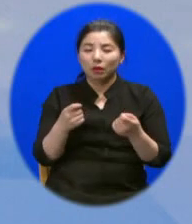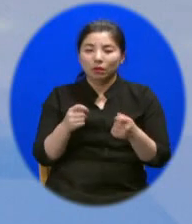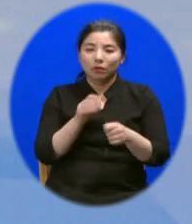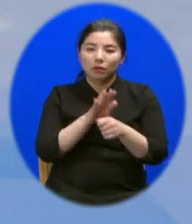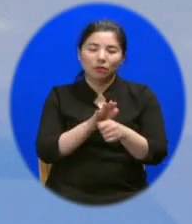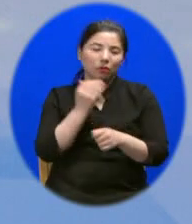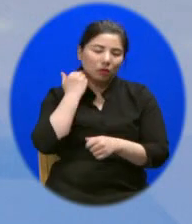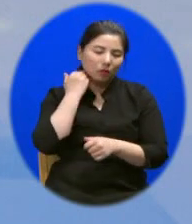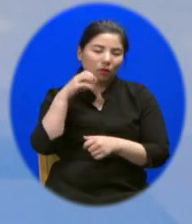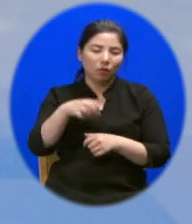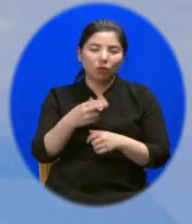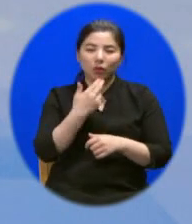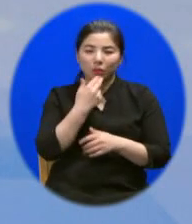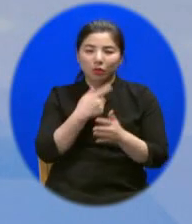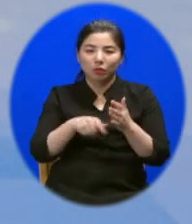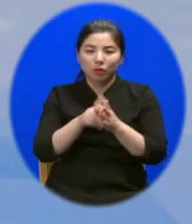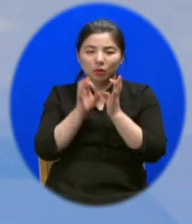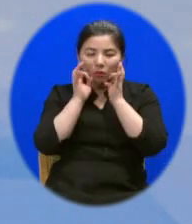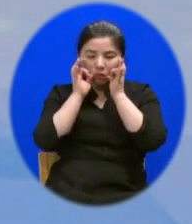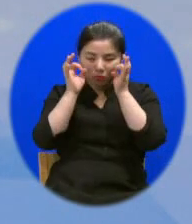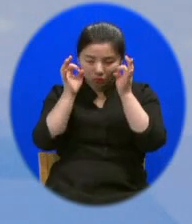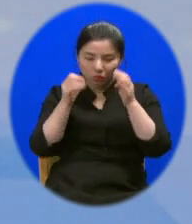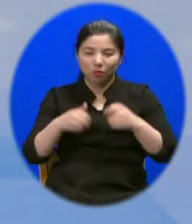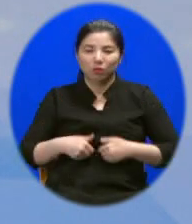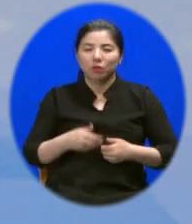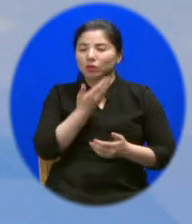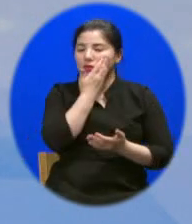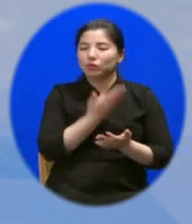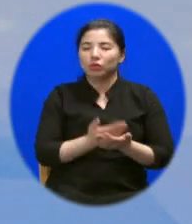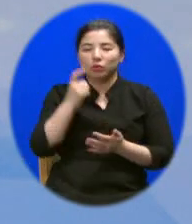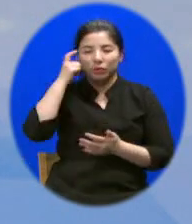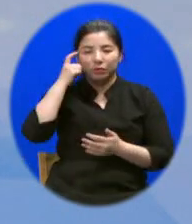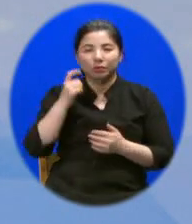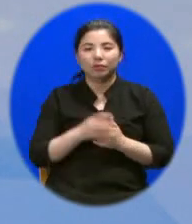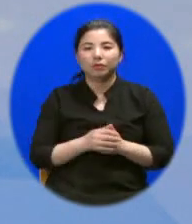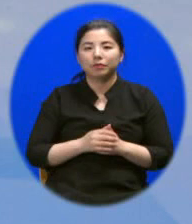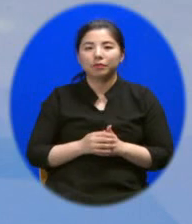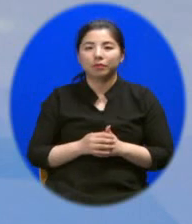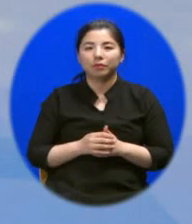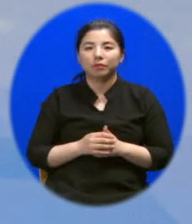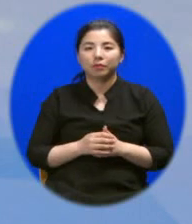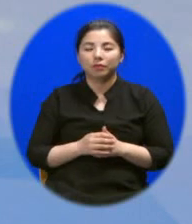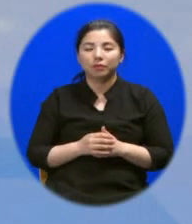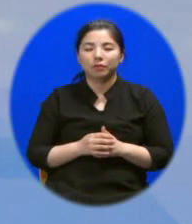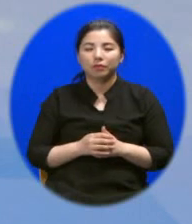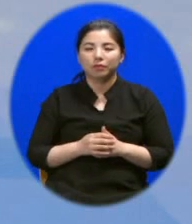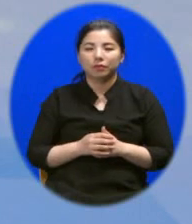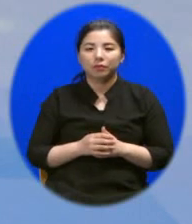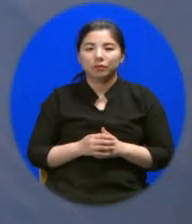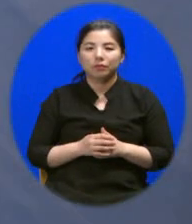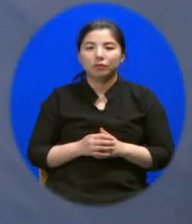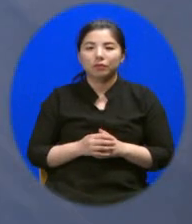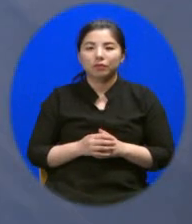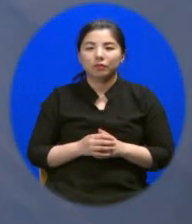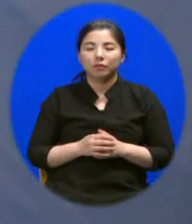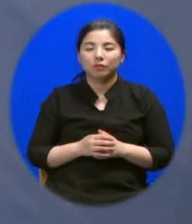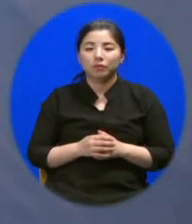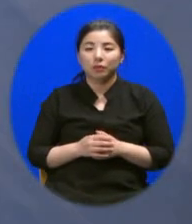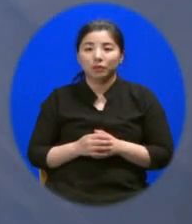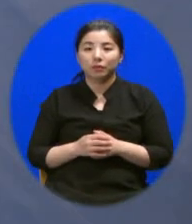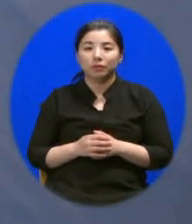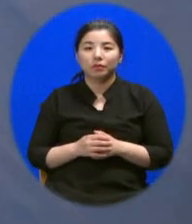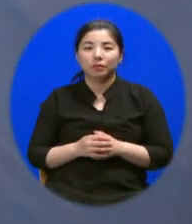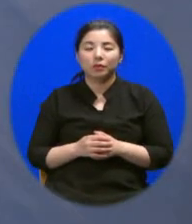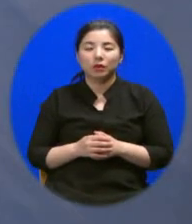사각지대가 생기지 않도록 살피는 노력이 또한 중요하지 않나 생각합니다 이상입니다 4 자 계속해서